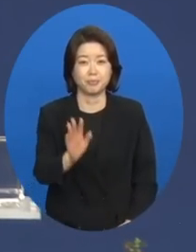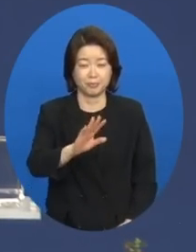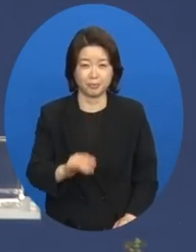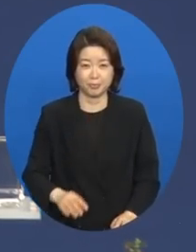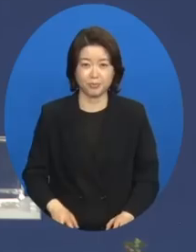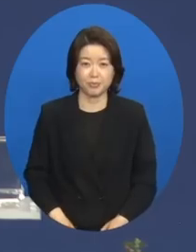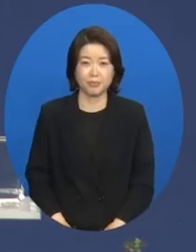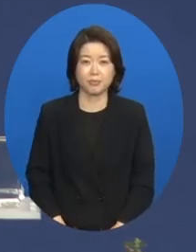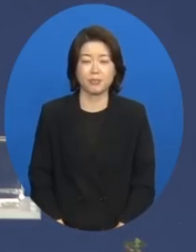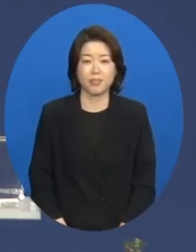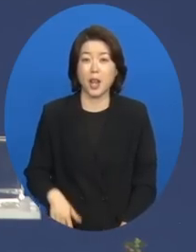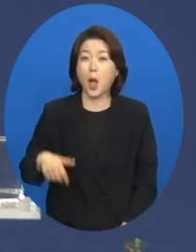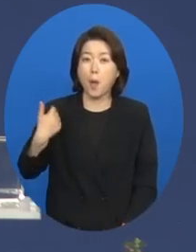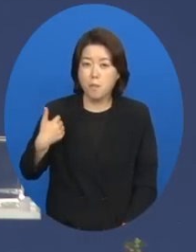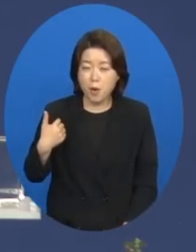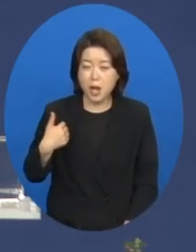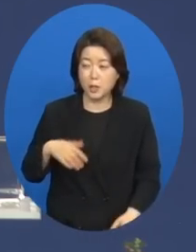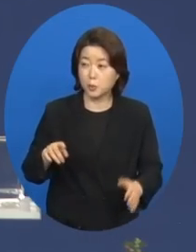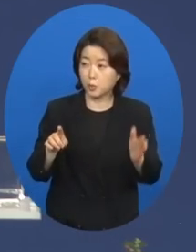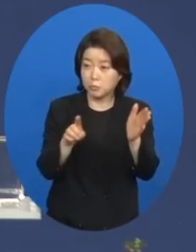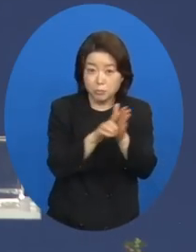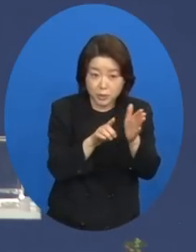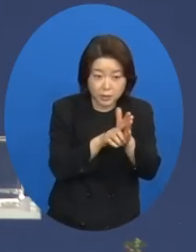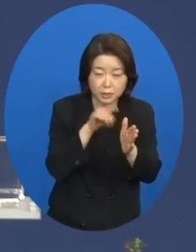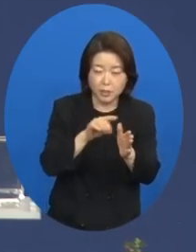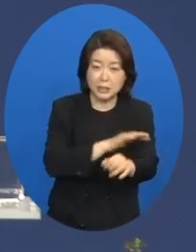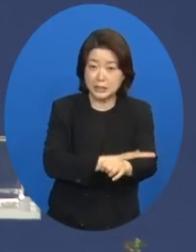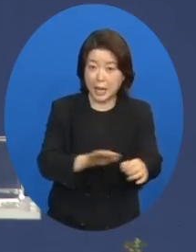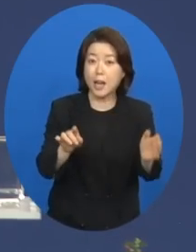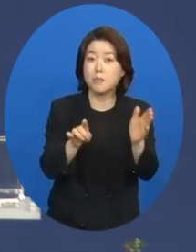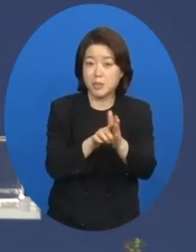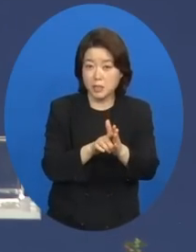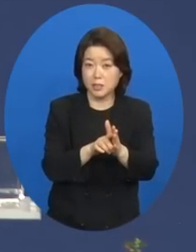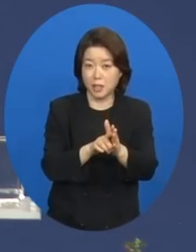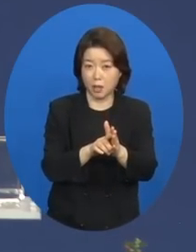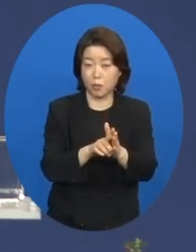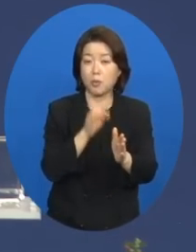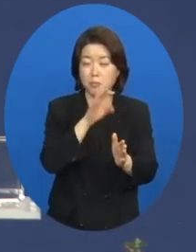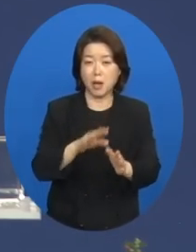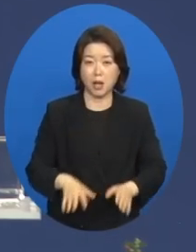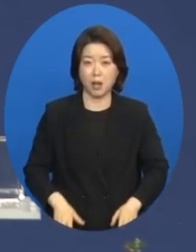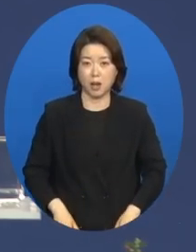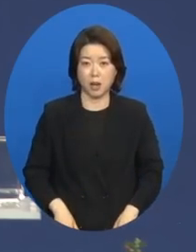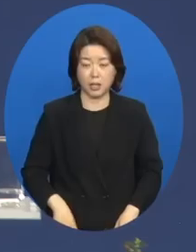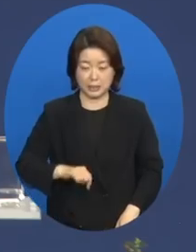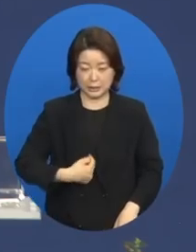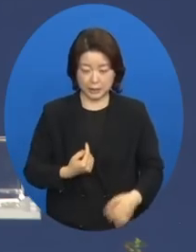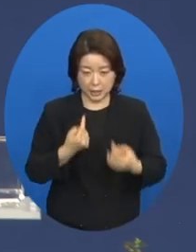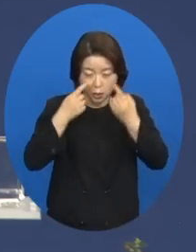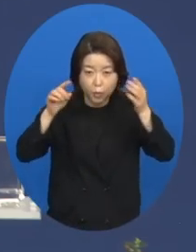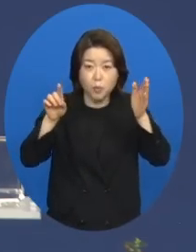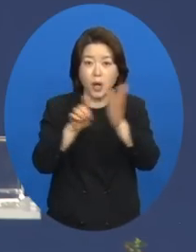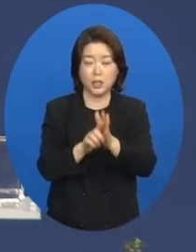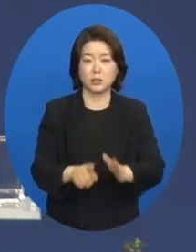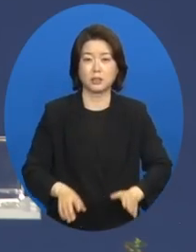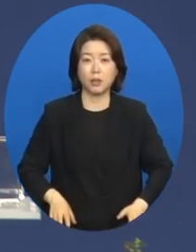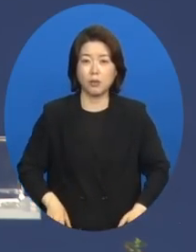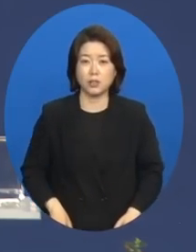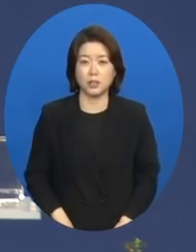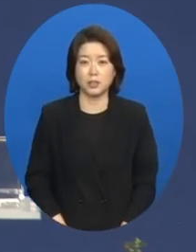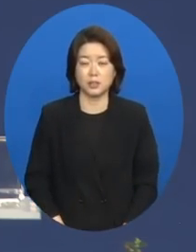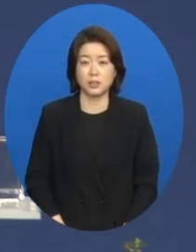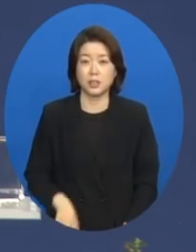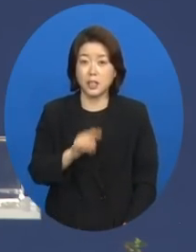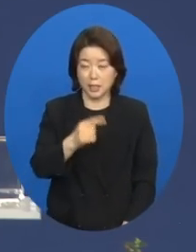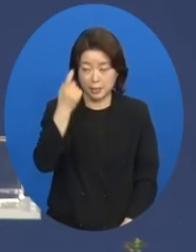몰라도 믿는 걸 굉장히 잘 믿는 것처럼 생각을 해요 그걸 자기 확신 내지는 정신통일이라 그래요 그건 믿음이